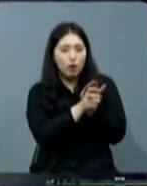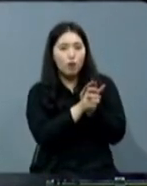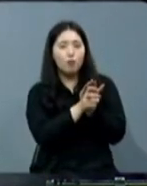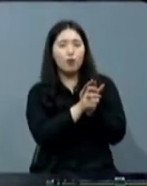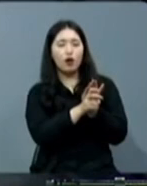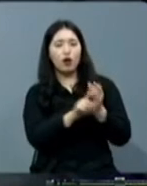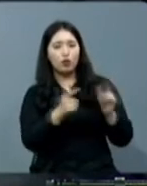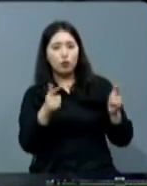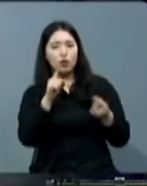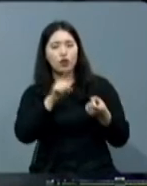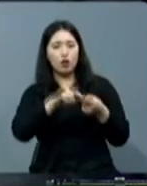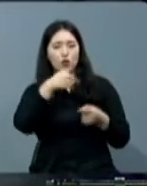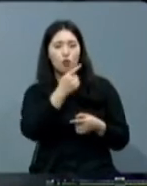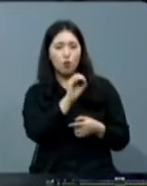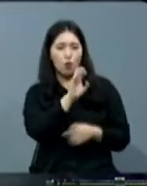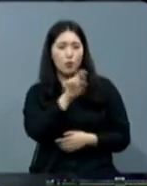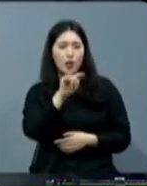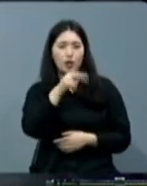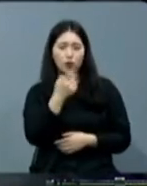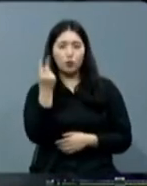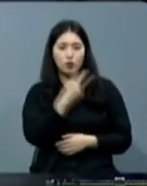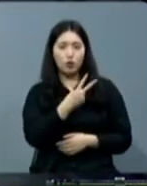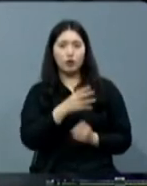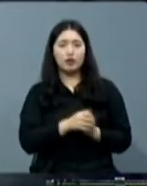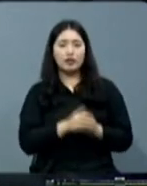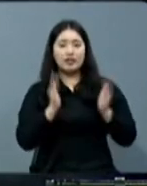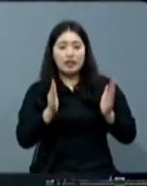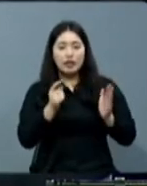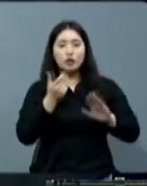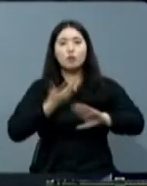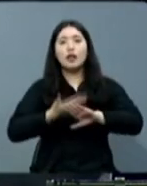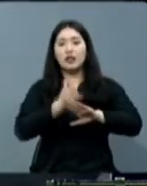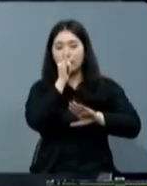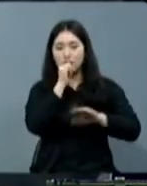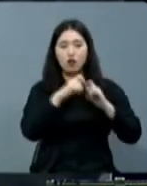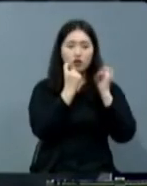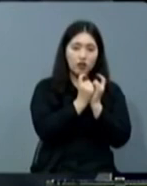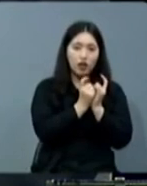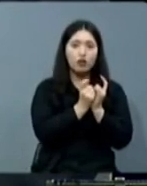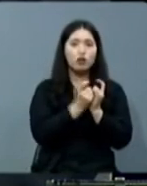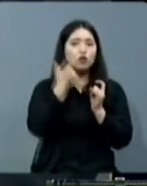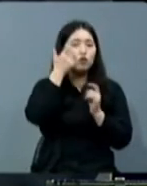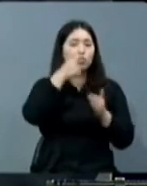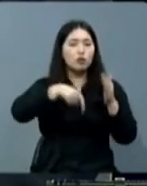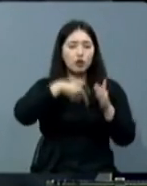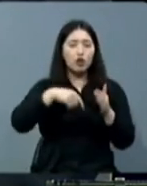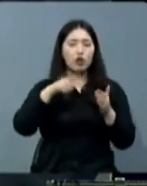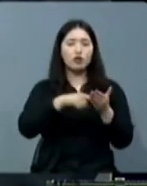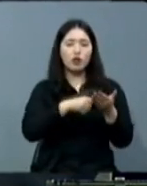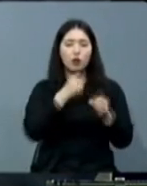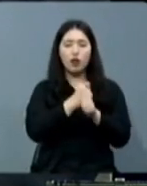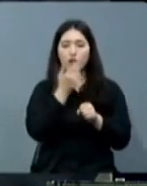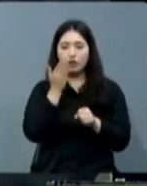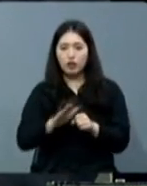네. 그다음에 상환 기간이 이렇게 다른 게 있습니다. 개인하고 네. 기관하고 네. 개인은 뭐 60일 이내에 상환하나 이러는데